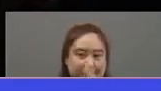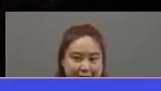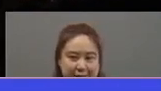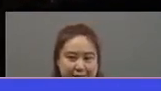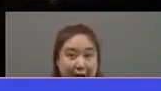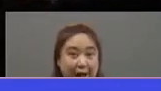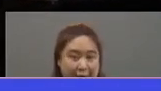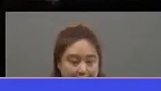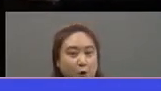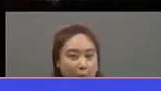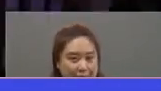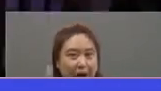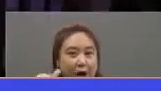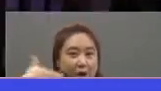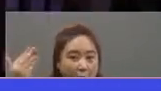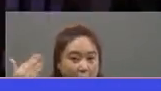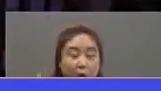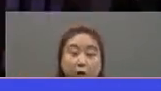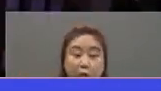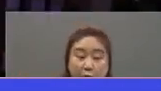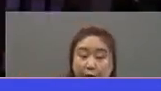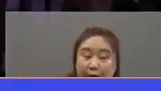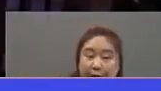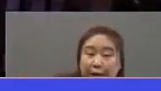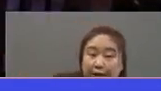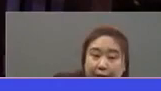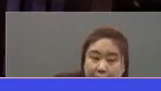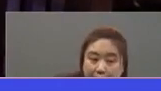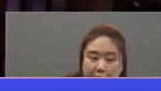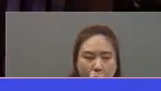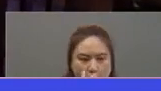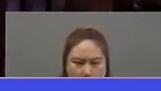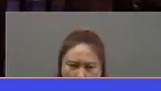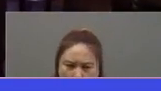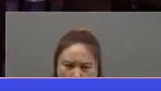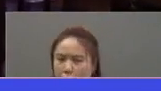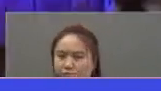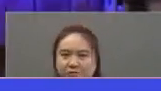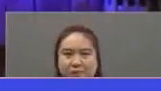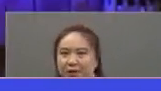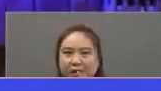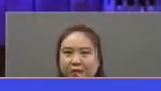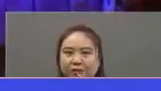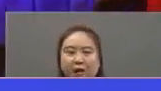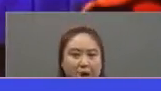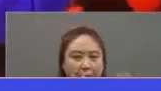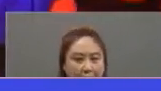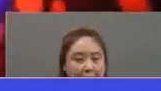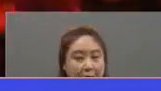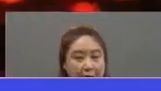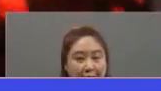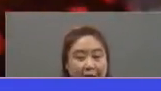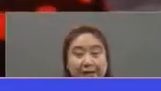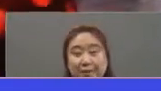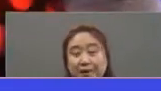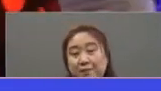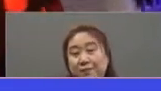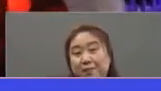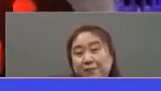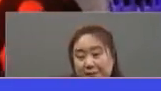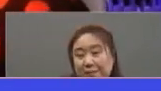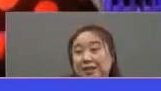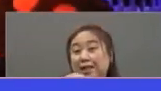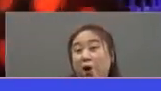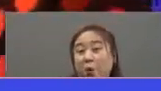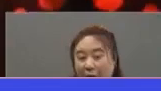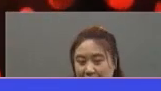ของคณะกรรมการพัฒนากฎหมายแล้วความเห็นของสำนักงานคณะกรรมการกฤษฎีกาค่ะรวมถึงประเด็นการปรับปรุงกลไกคณะกรร